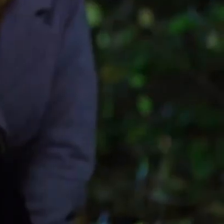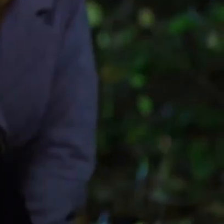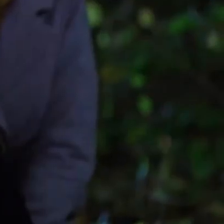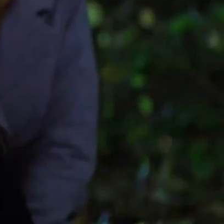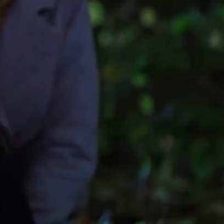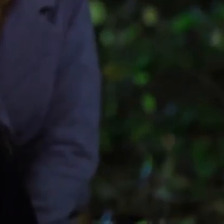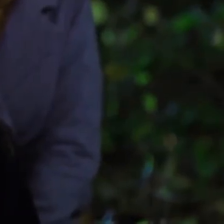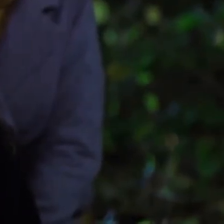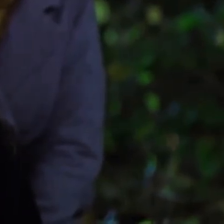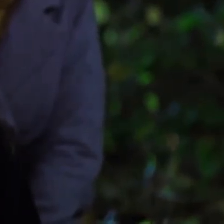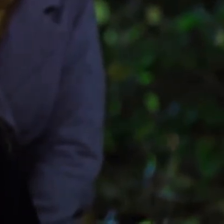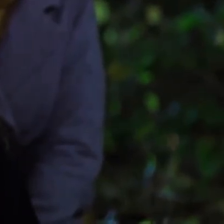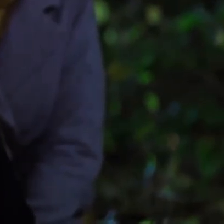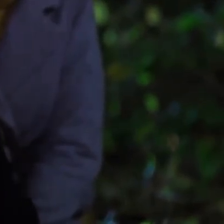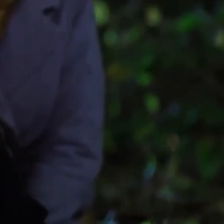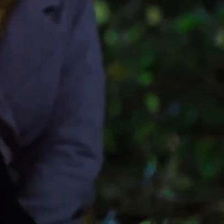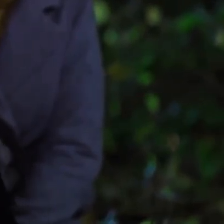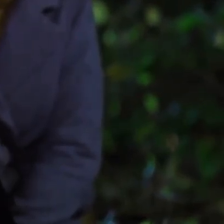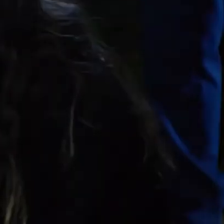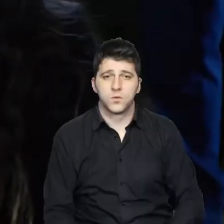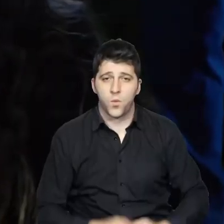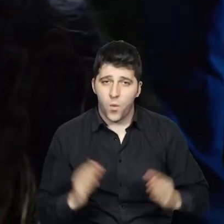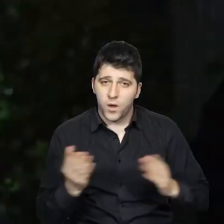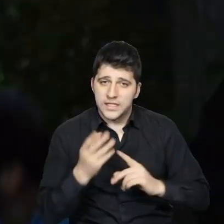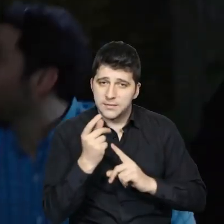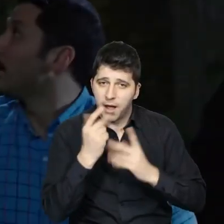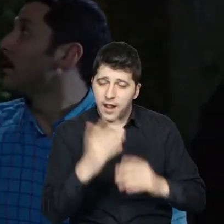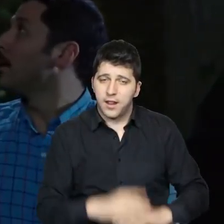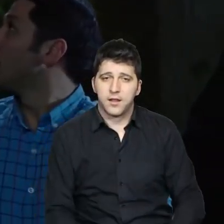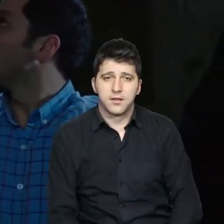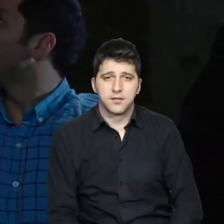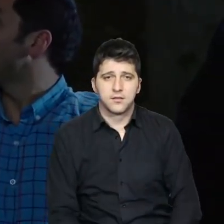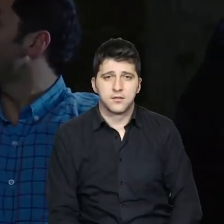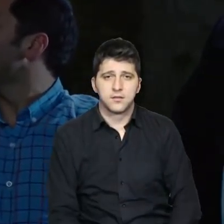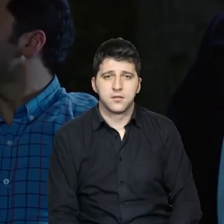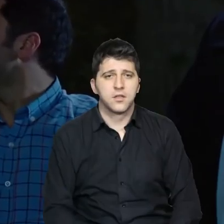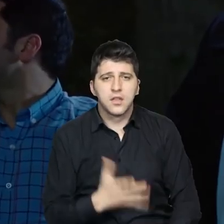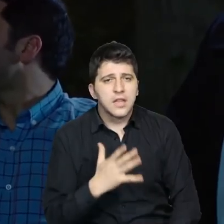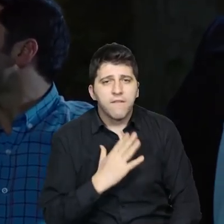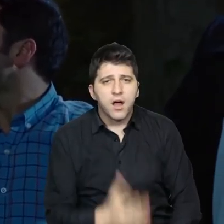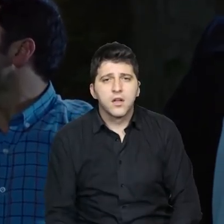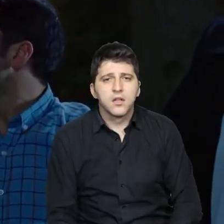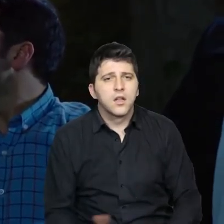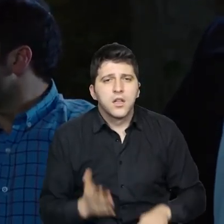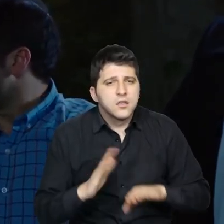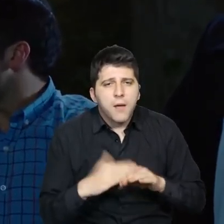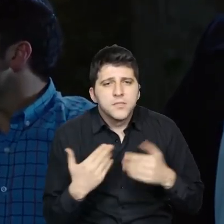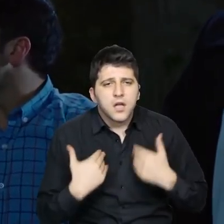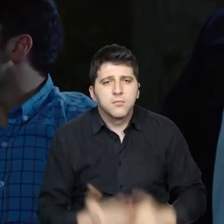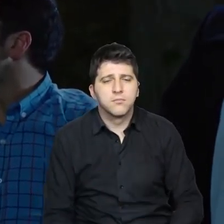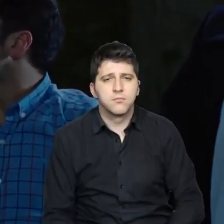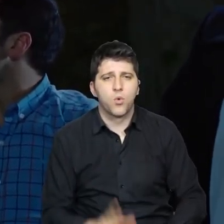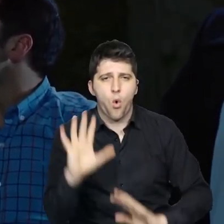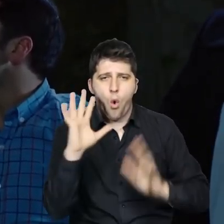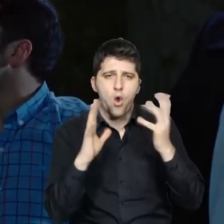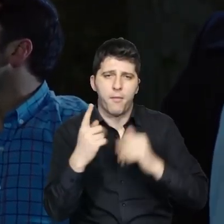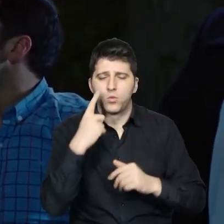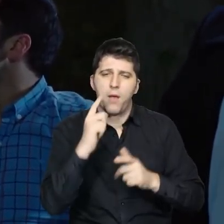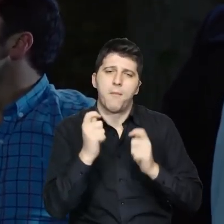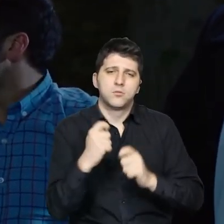Aysu aldı. Oho İsmail. Ne var? Ne yapsaydık? Orman koşullarına ayak